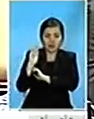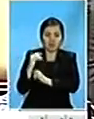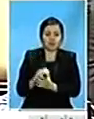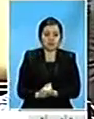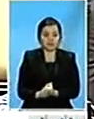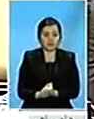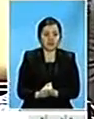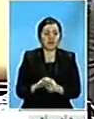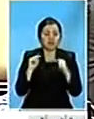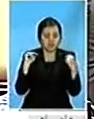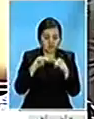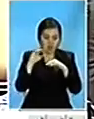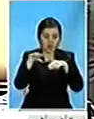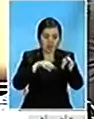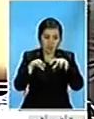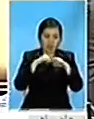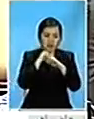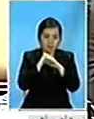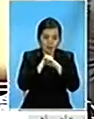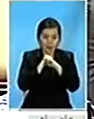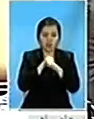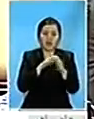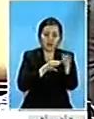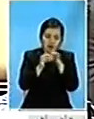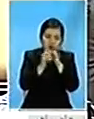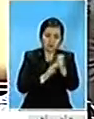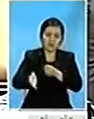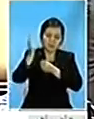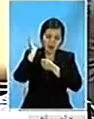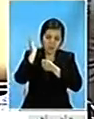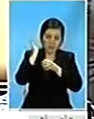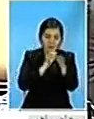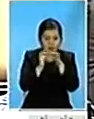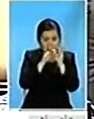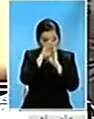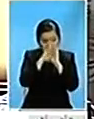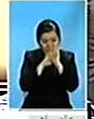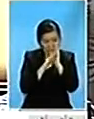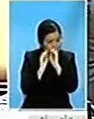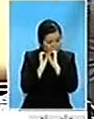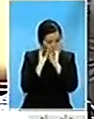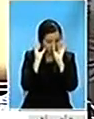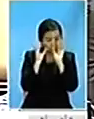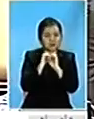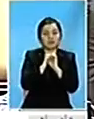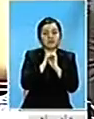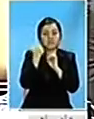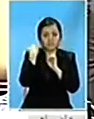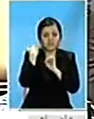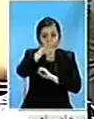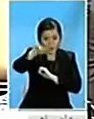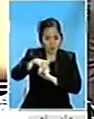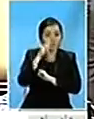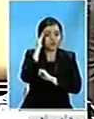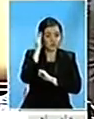ราะว่าการดำเนินการก็จะมีการชี้แจงในเรื่องของกรอบงบประมาณอย่างละเอียดละออความจริงแล้วท่านก็ทราบดีว่